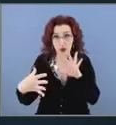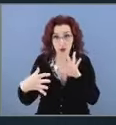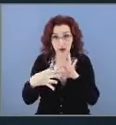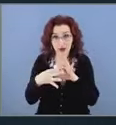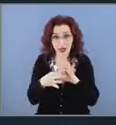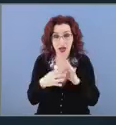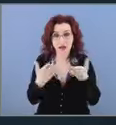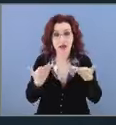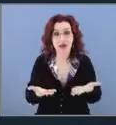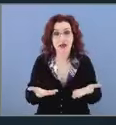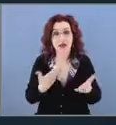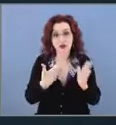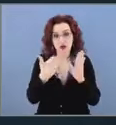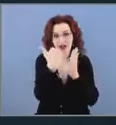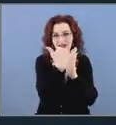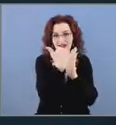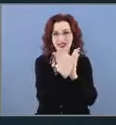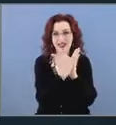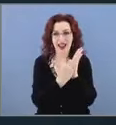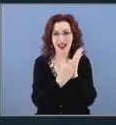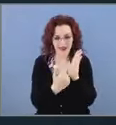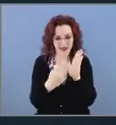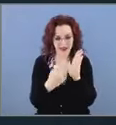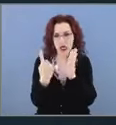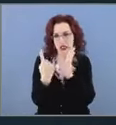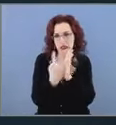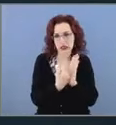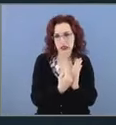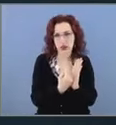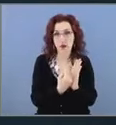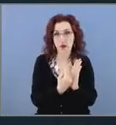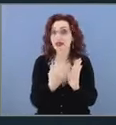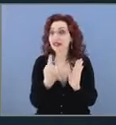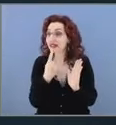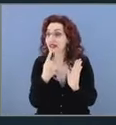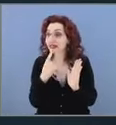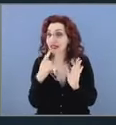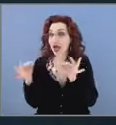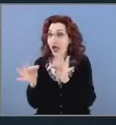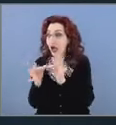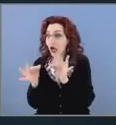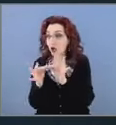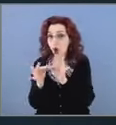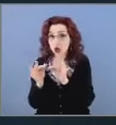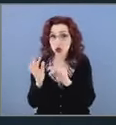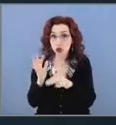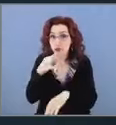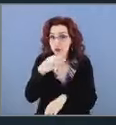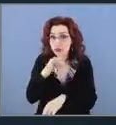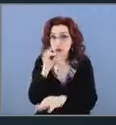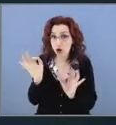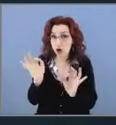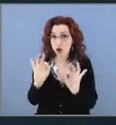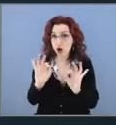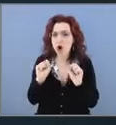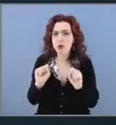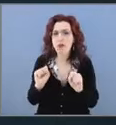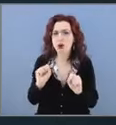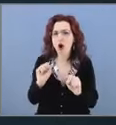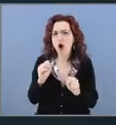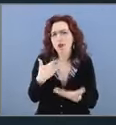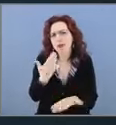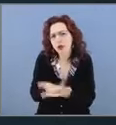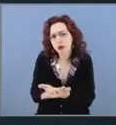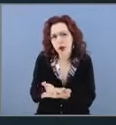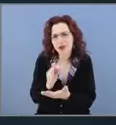scaletta, ma anche chi non avesse, diciamo, concordato un intervento può farlo adesso tramite Zoom e richiedere di intervenire.